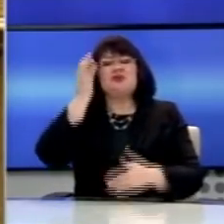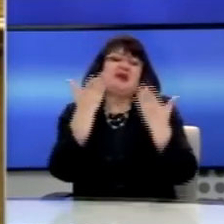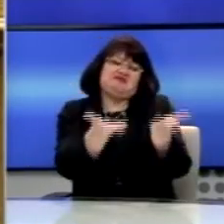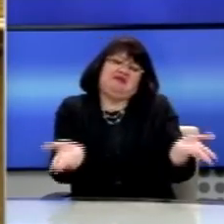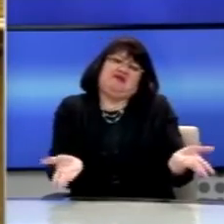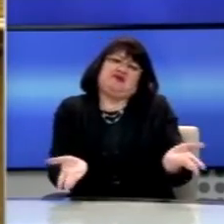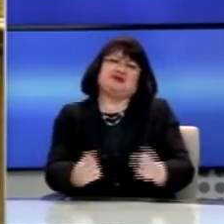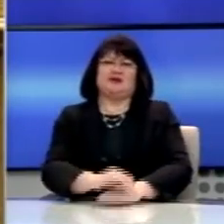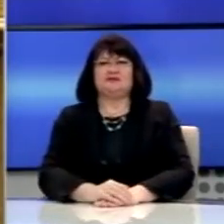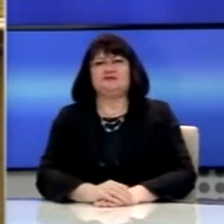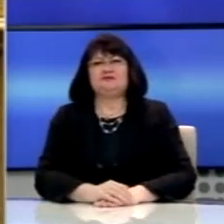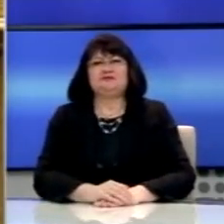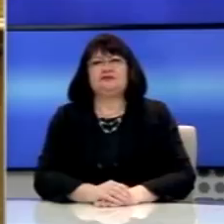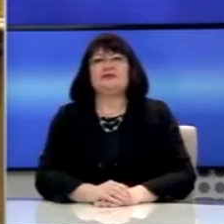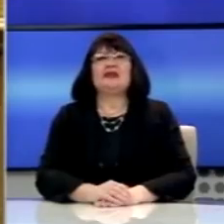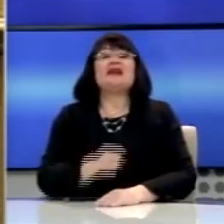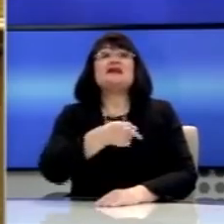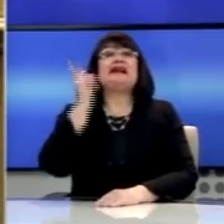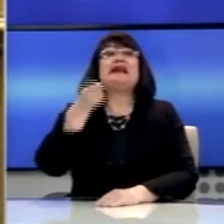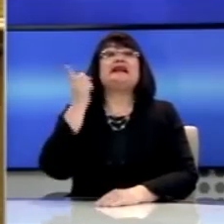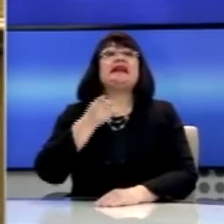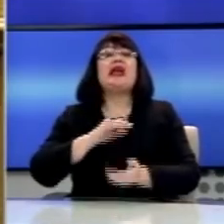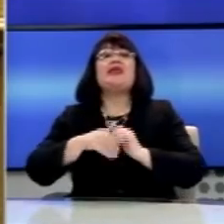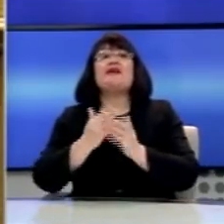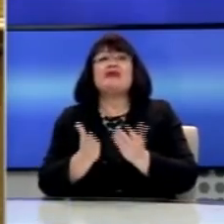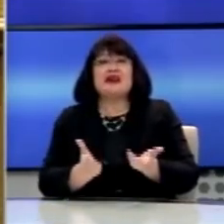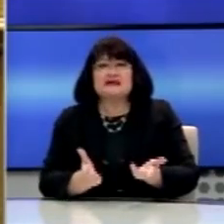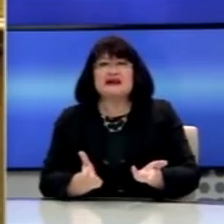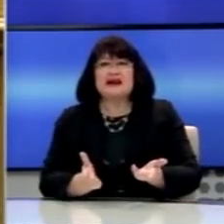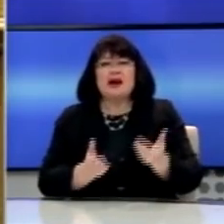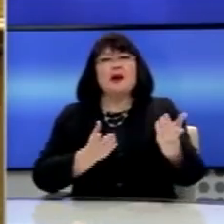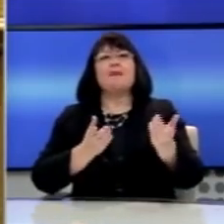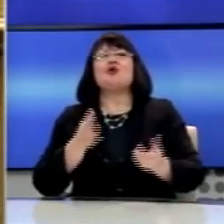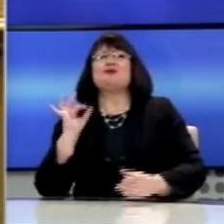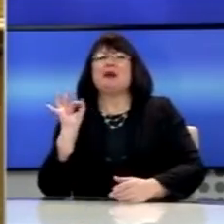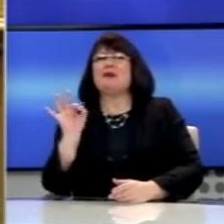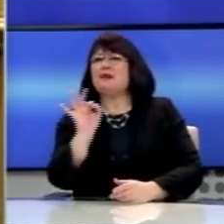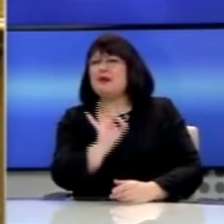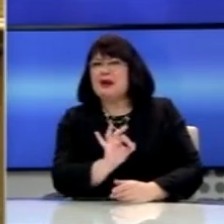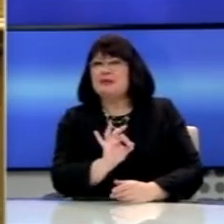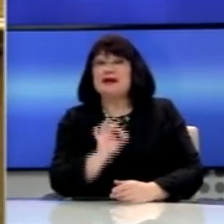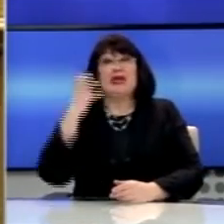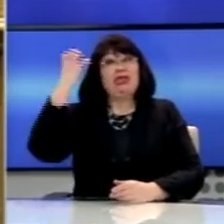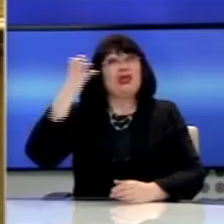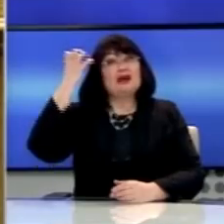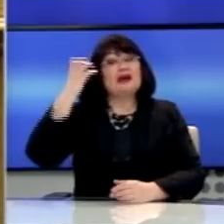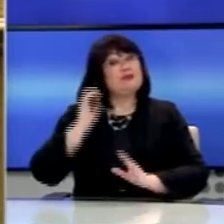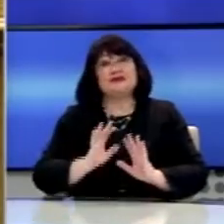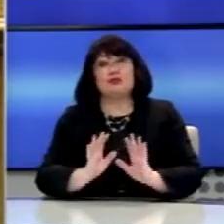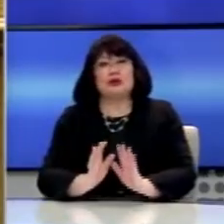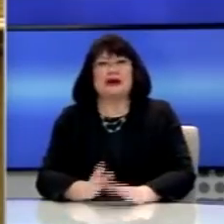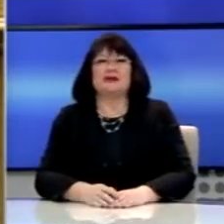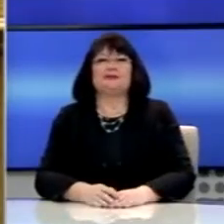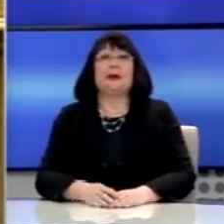είστε. Τα κριτήρια σας για τη διαχείριση της πανδημίας δεν είναι επιστημονικά.